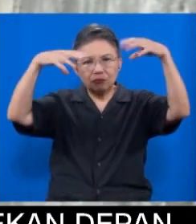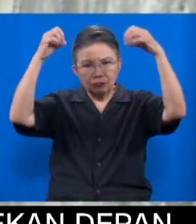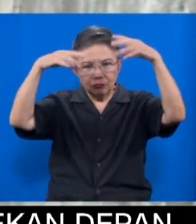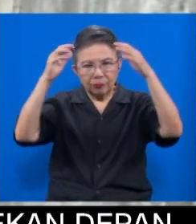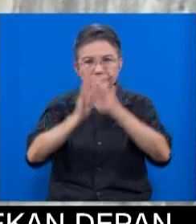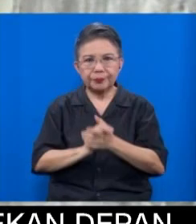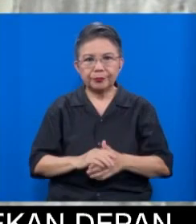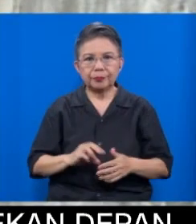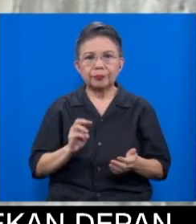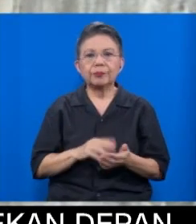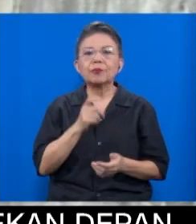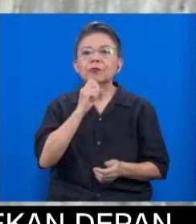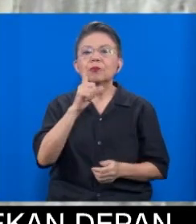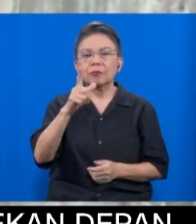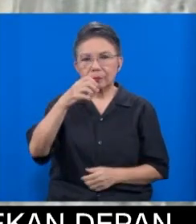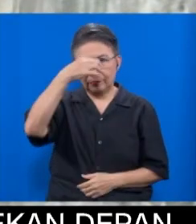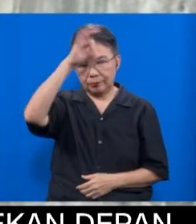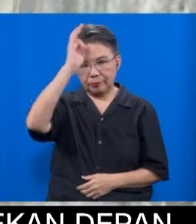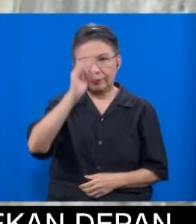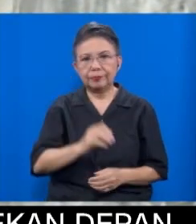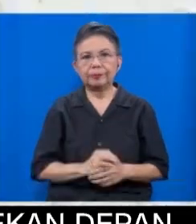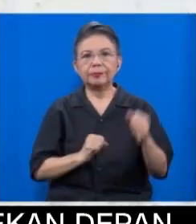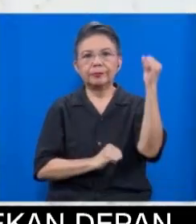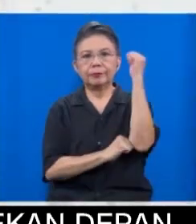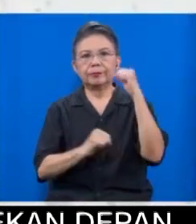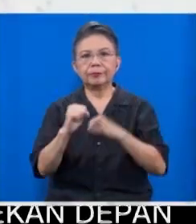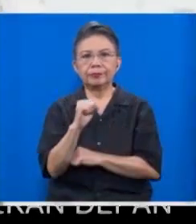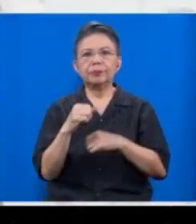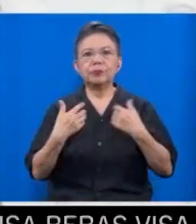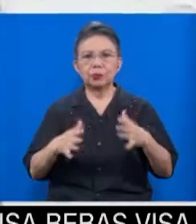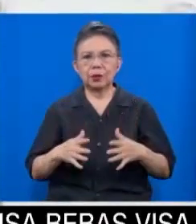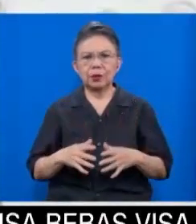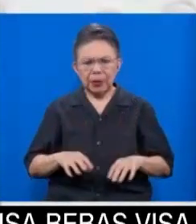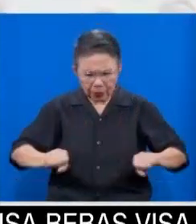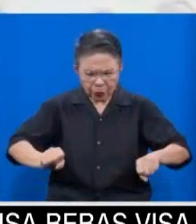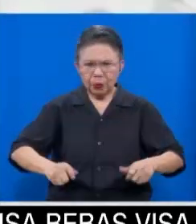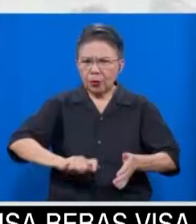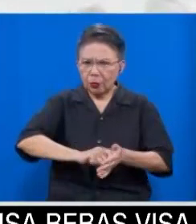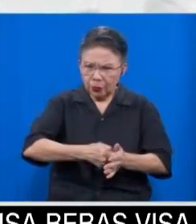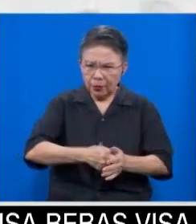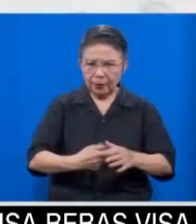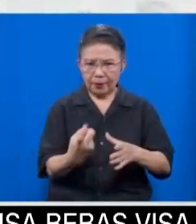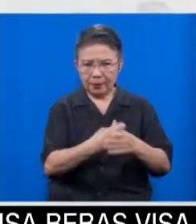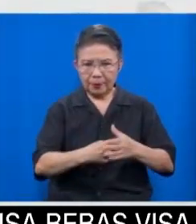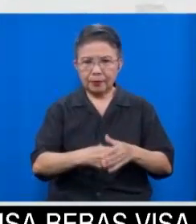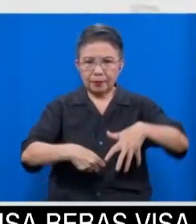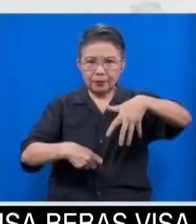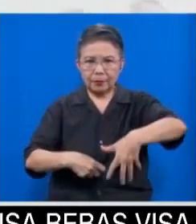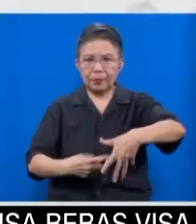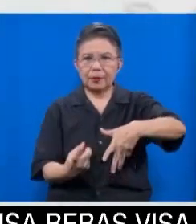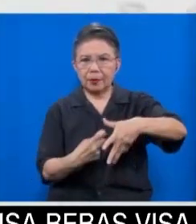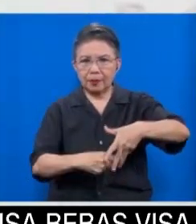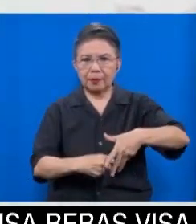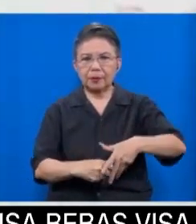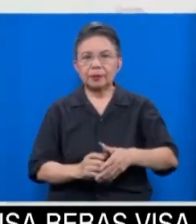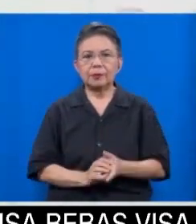kasus pencurian telah dilaporkan ke Mapolres Tabes, Palembang. Ya, dikunci Bu, dikunci di gembok, tahan di gembok. Berarti benar